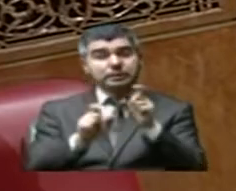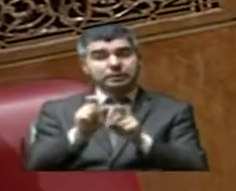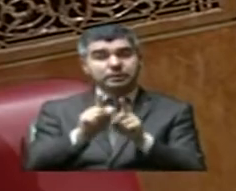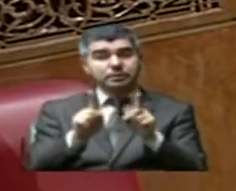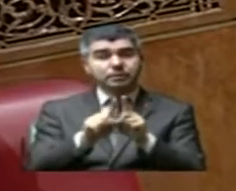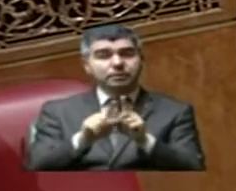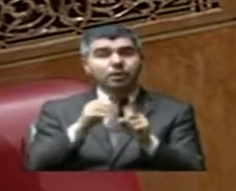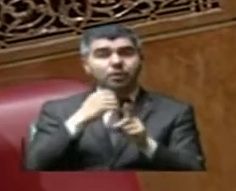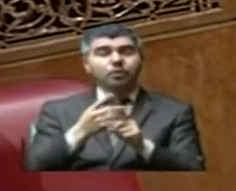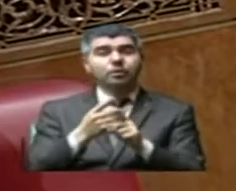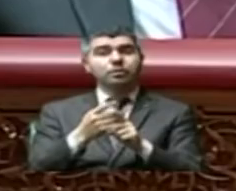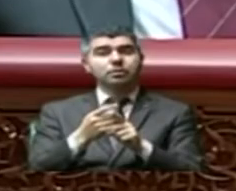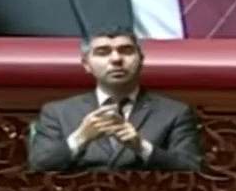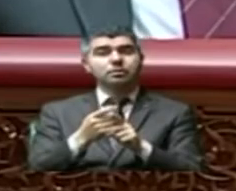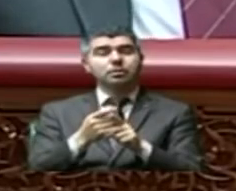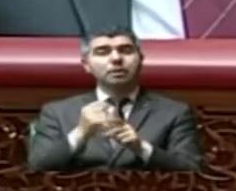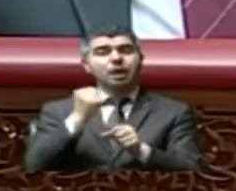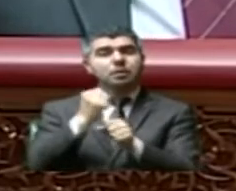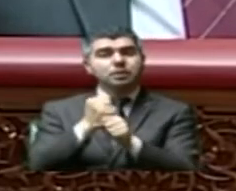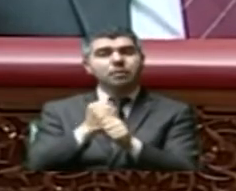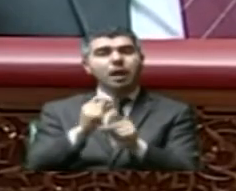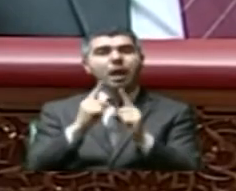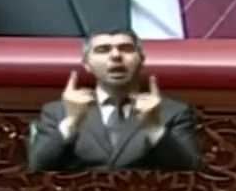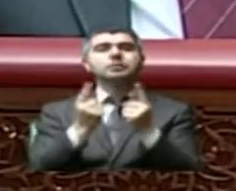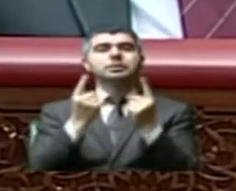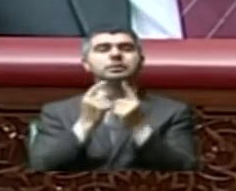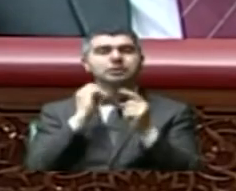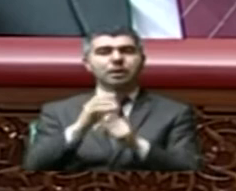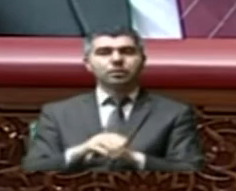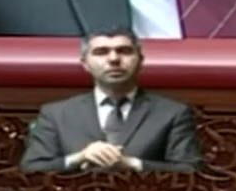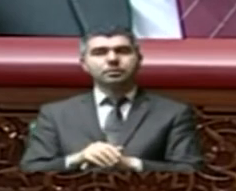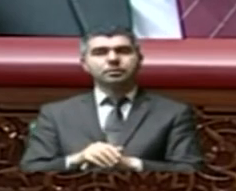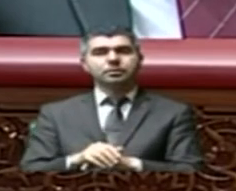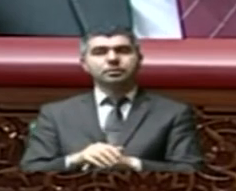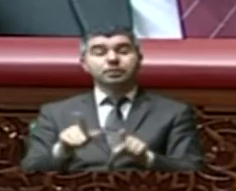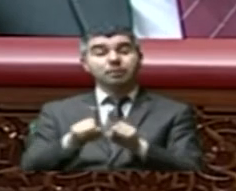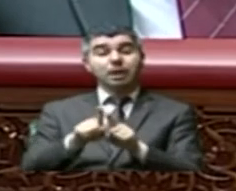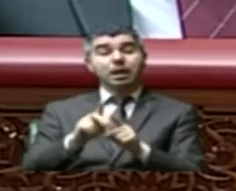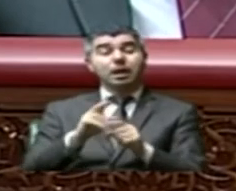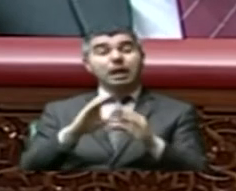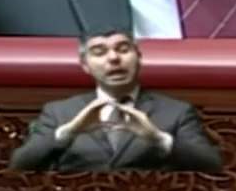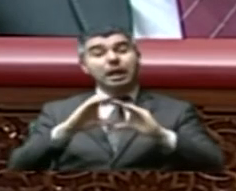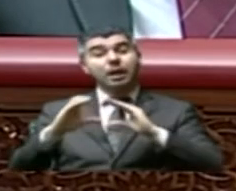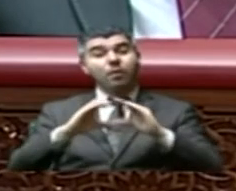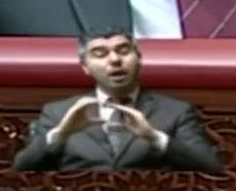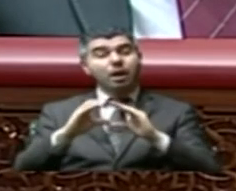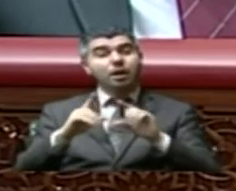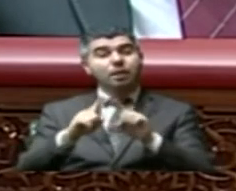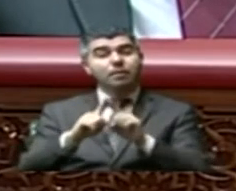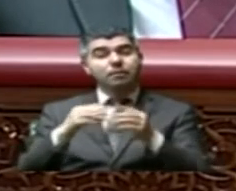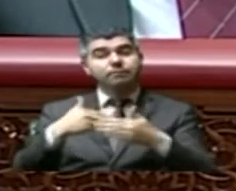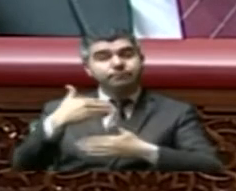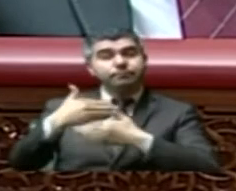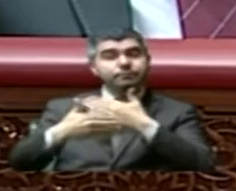تتعلق بالأمور اللي خصها توفر لهذ الأجراء المستخدمين كاينة. بطبيعة الحال الحوار الآن يفترض أنه يتجاوز بعض الإشكاليات